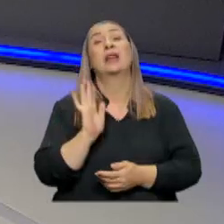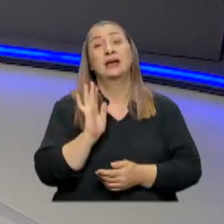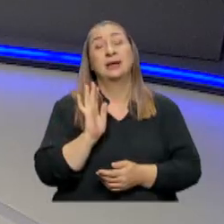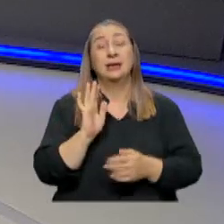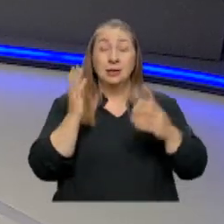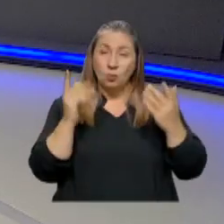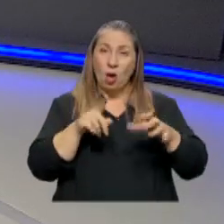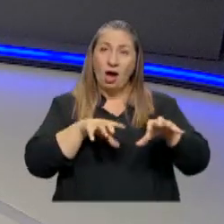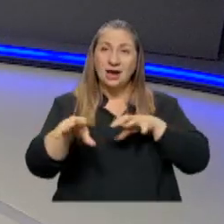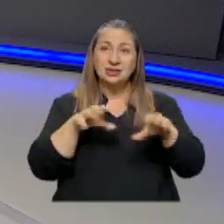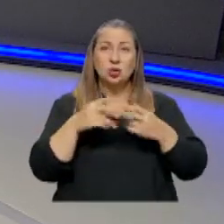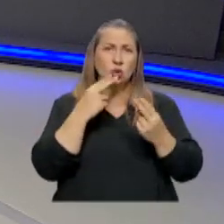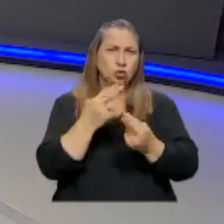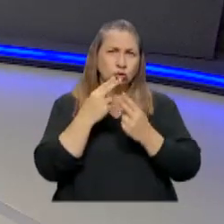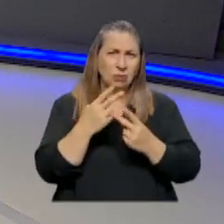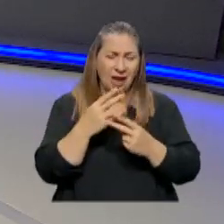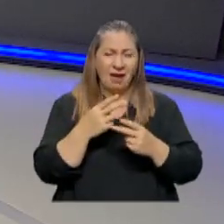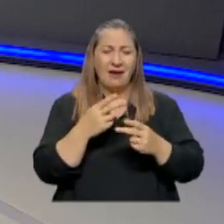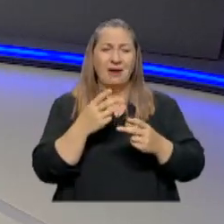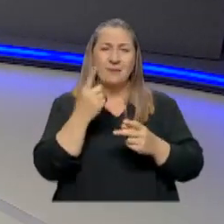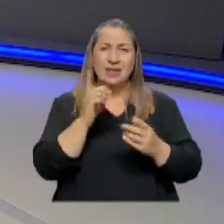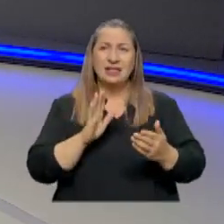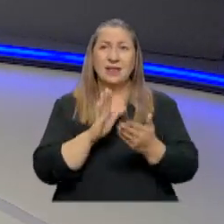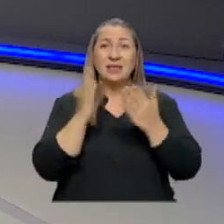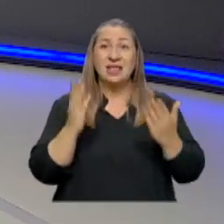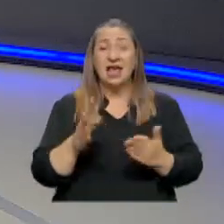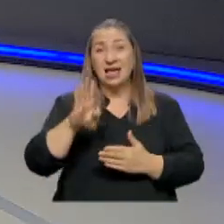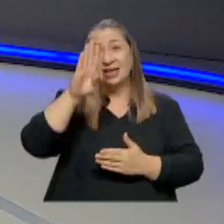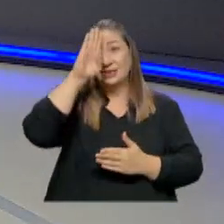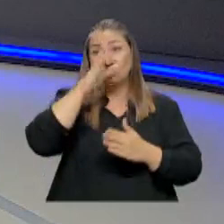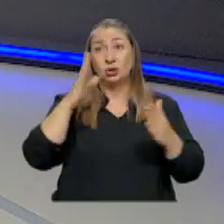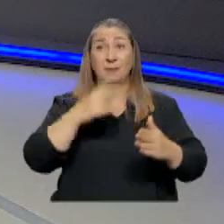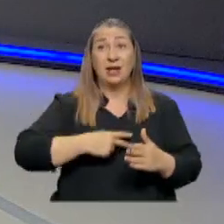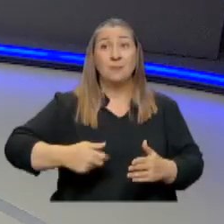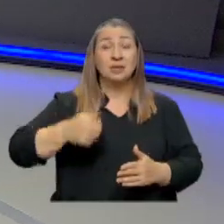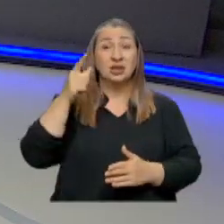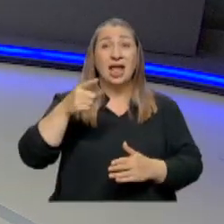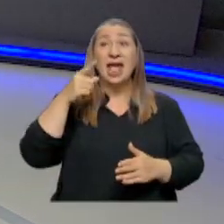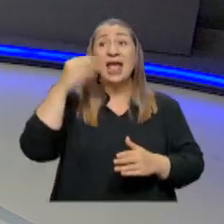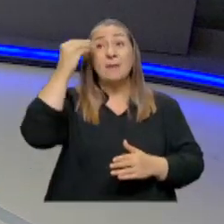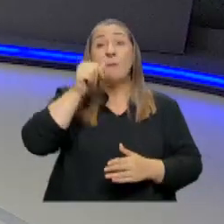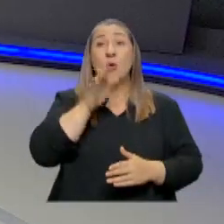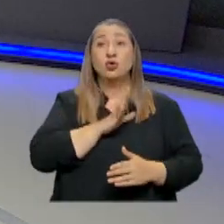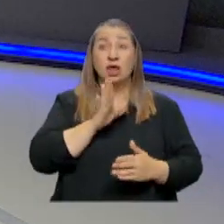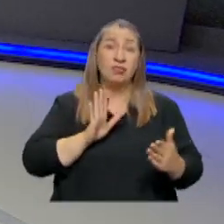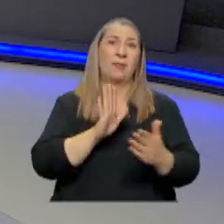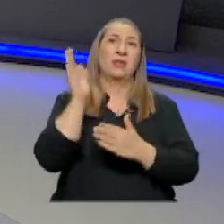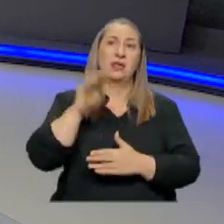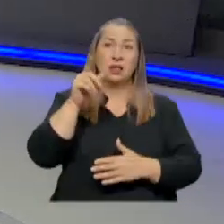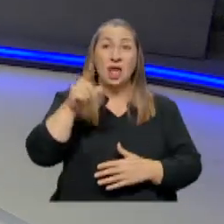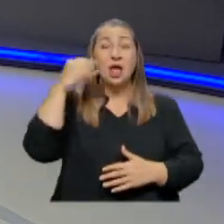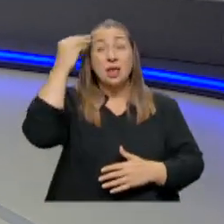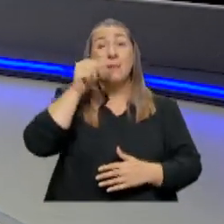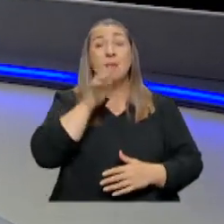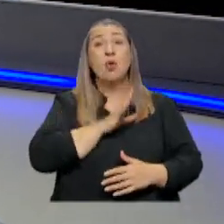Evet şimdi bu ayrıştırıcı değil tabi kutuplaştırıcı diye bir tepki de İstanbul Büyükşehir Belediye başkanı Ekrem imamoğlu'nun dan geldi